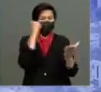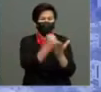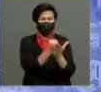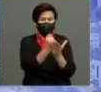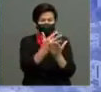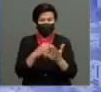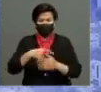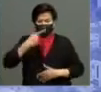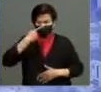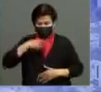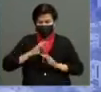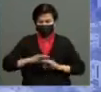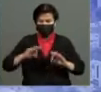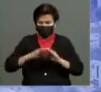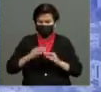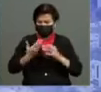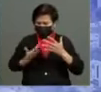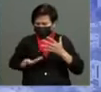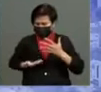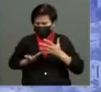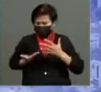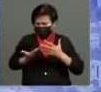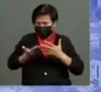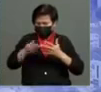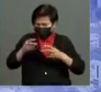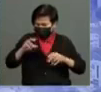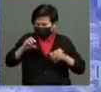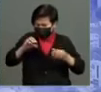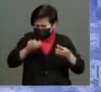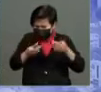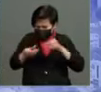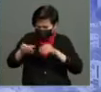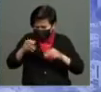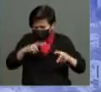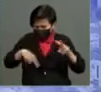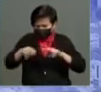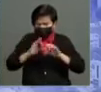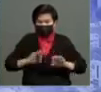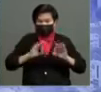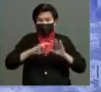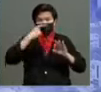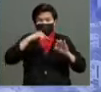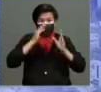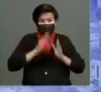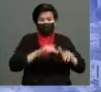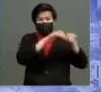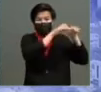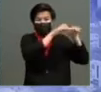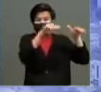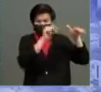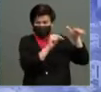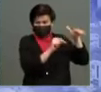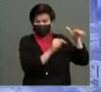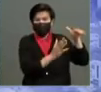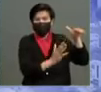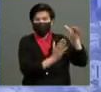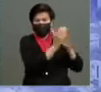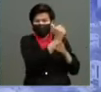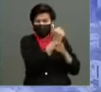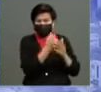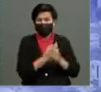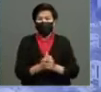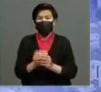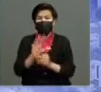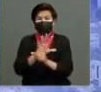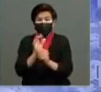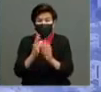ราก็ไม่ละทิ้งแต่ละขั้นตอนที่เราต้องทำเพื่อมาตรฐานของคนไทยนะครับรวมไปถึงมาตรการของการฉีดหล